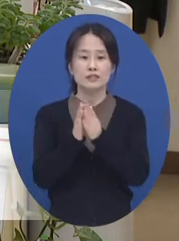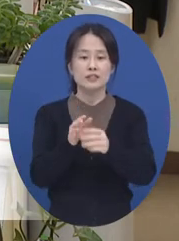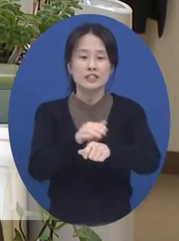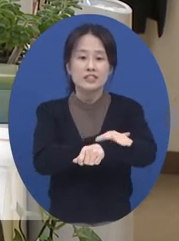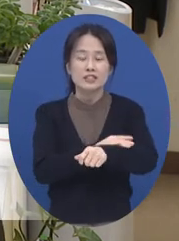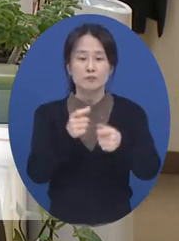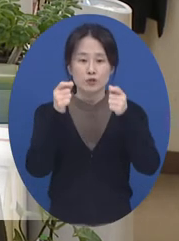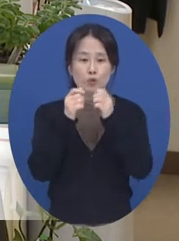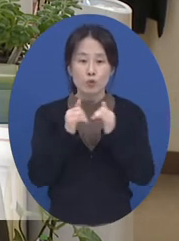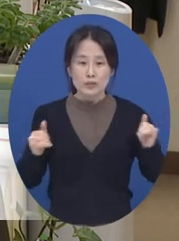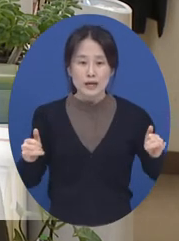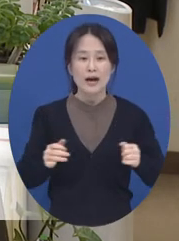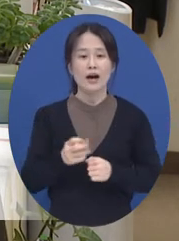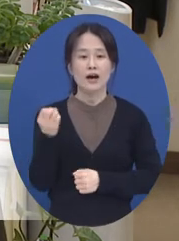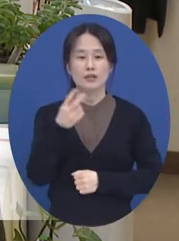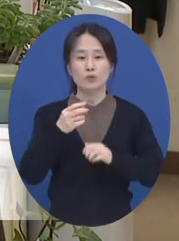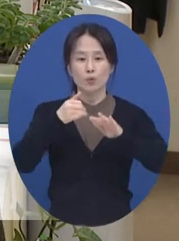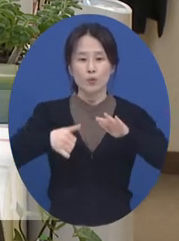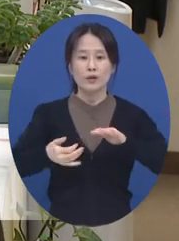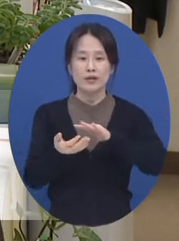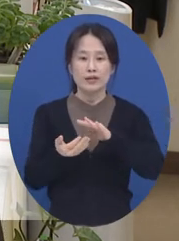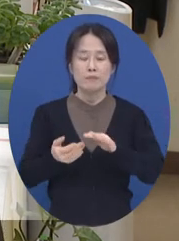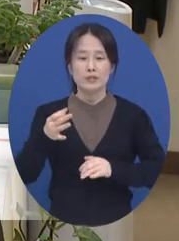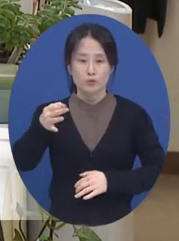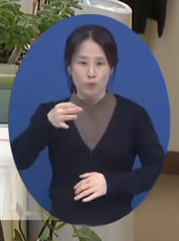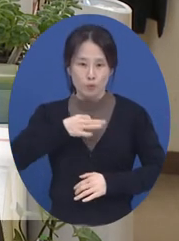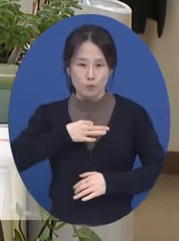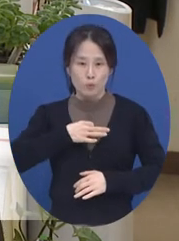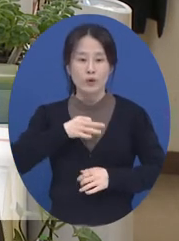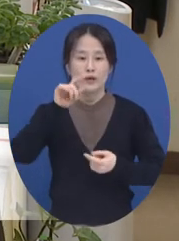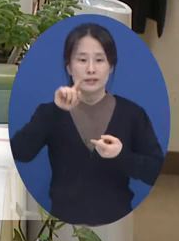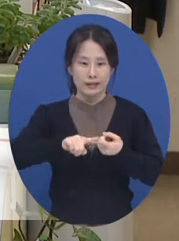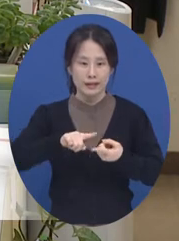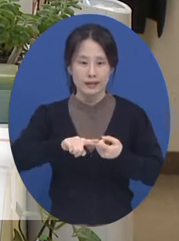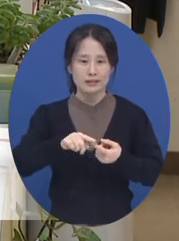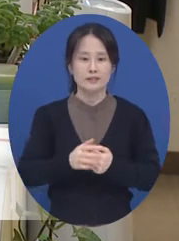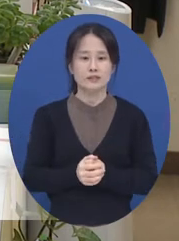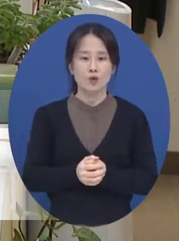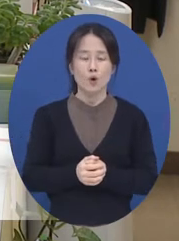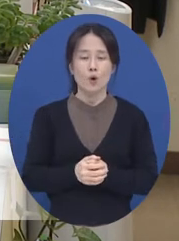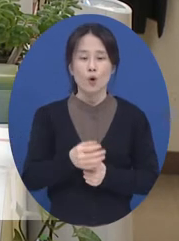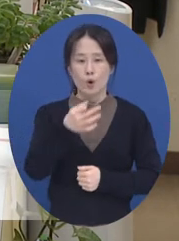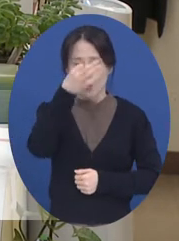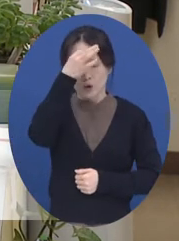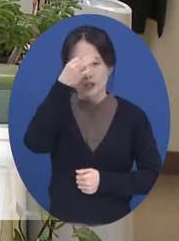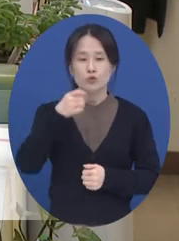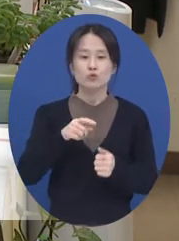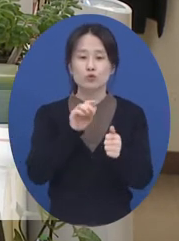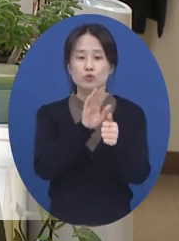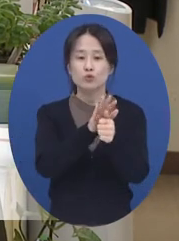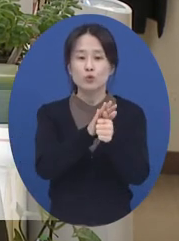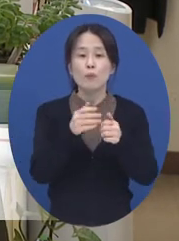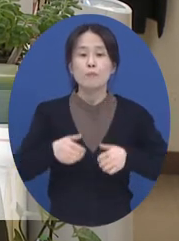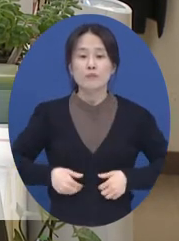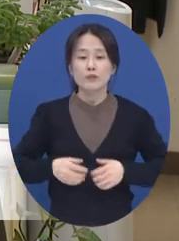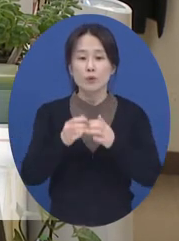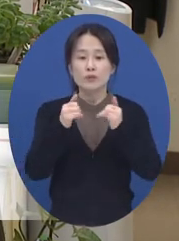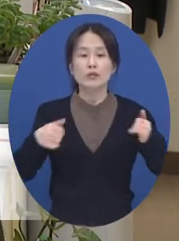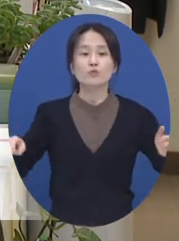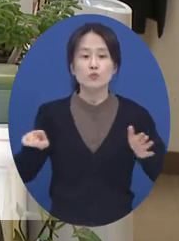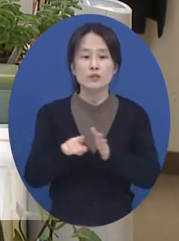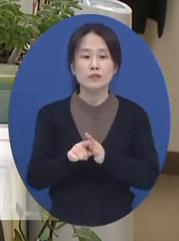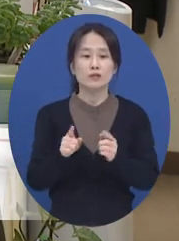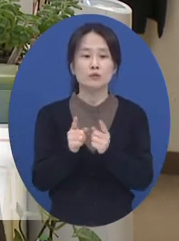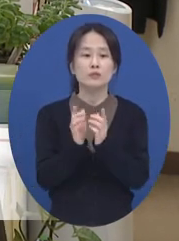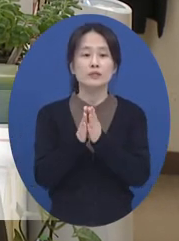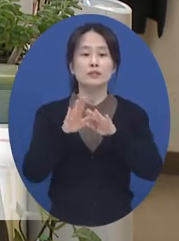및 귀농 창업 예비 창업 실행비 지원 농가를 대상으로 창업 기술 자문이 필요한 신규 농업인을 대상으로 현장